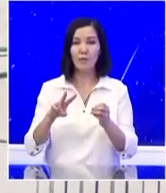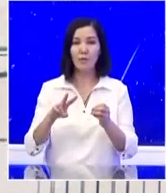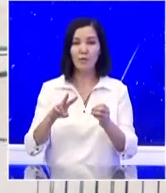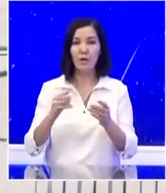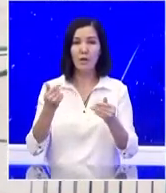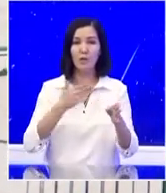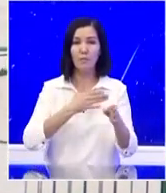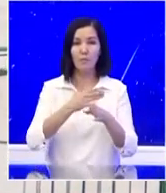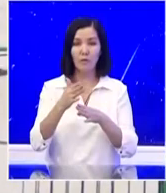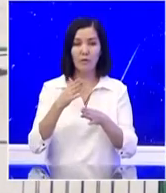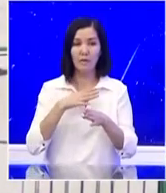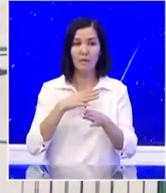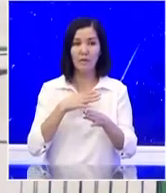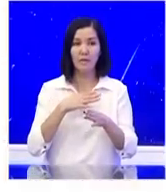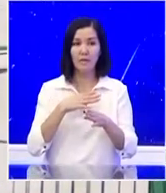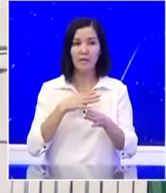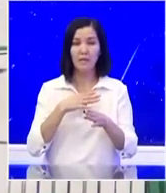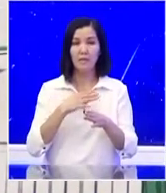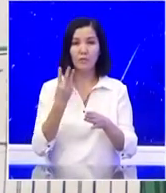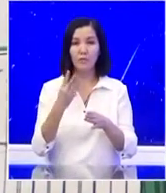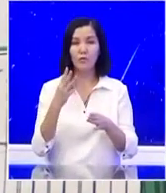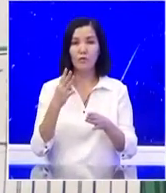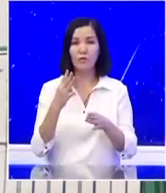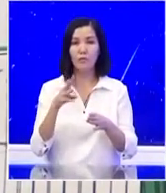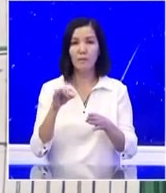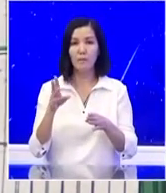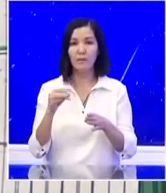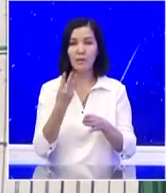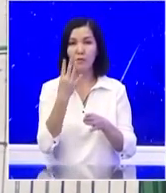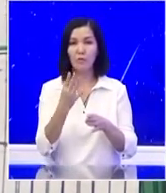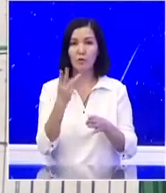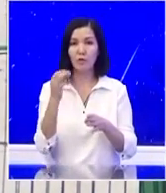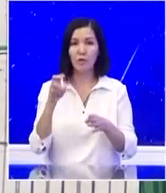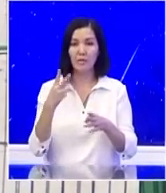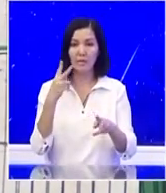жұмыстар 4 айда басталған, 4 шілде бітіреді.